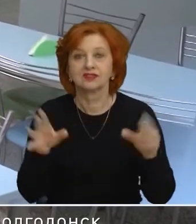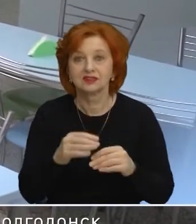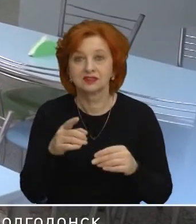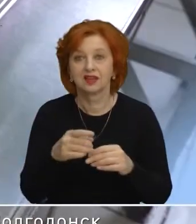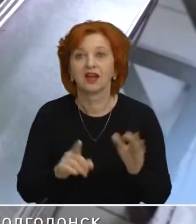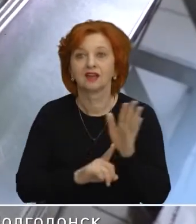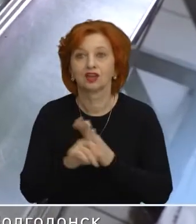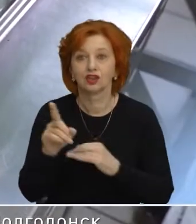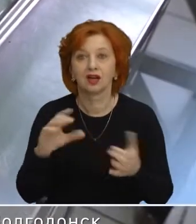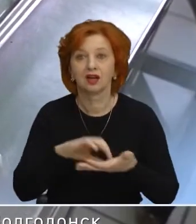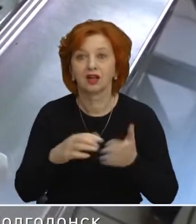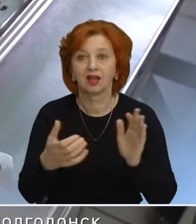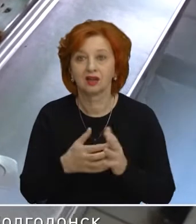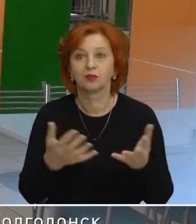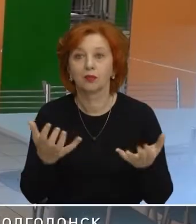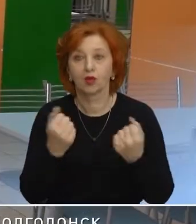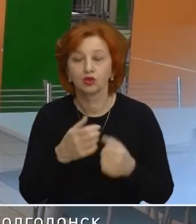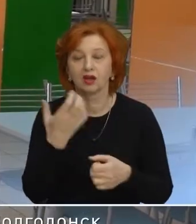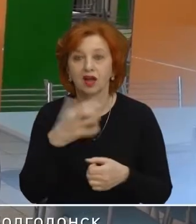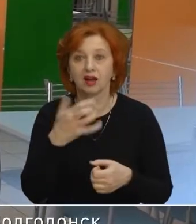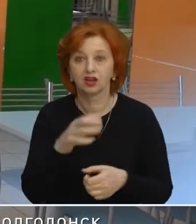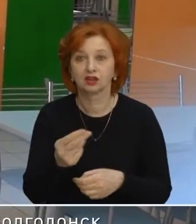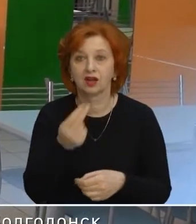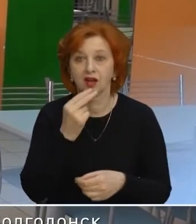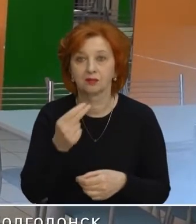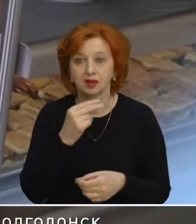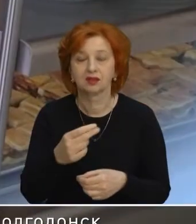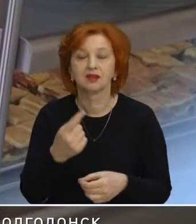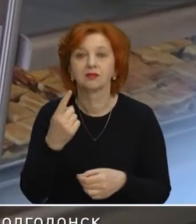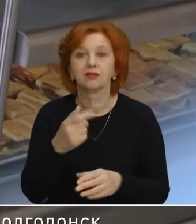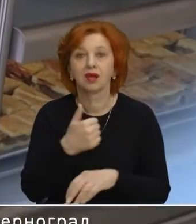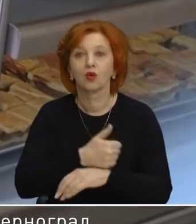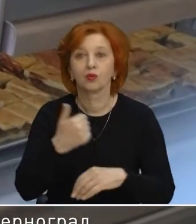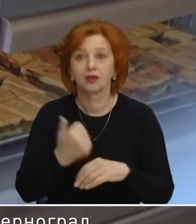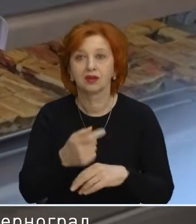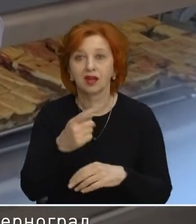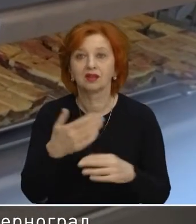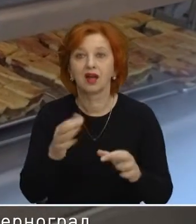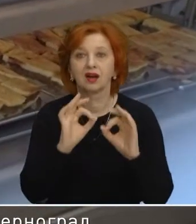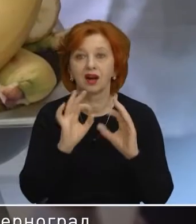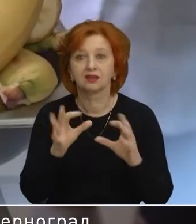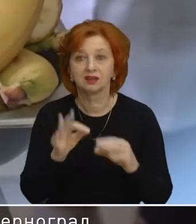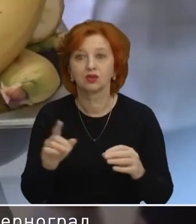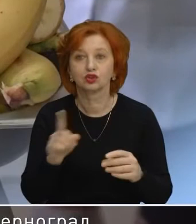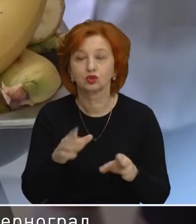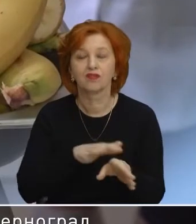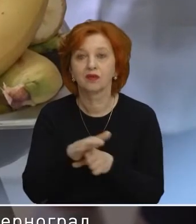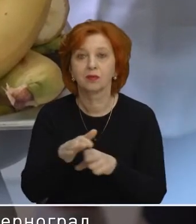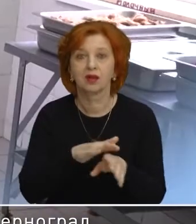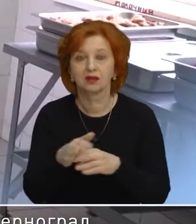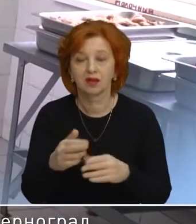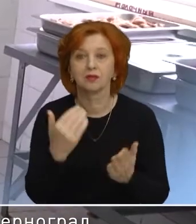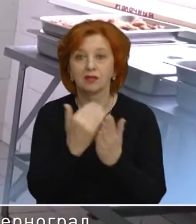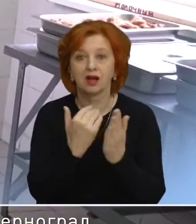начальных классов Донского региона получают горячие обеды. Первый замгубернатора Игорь Гуськов рассказал, что на Дону реализуется